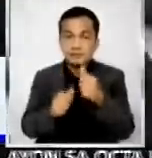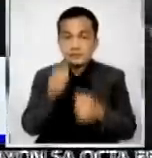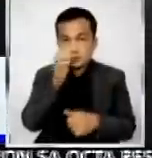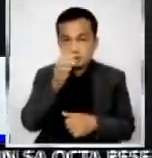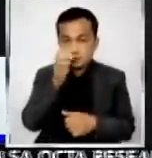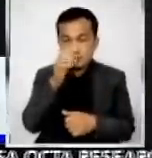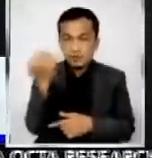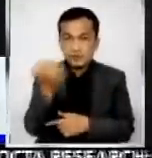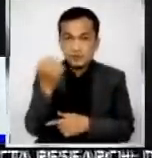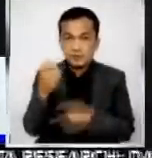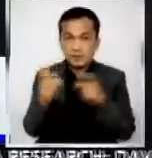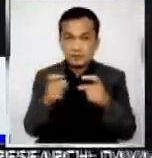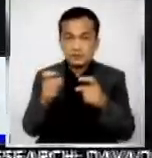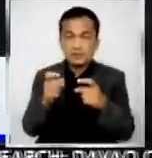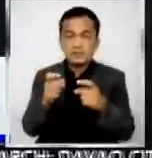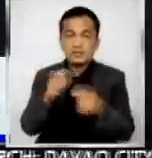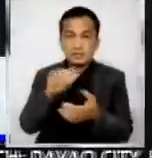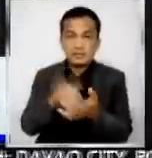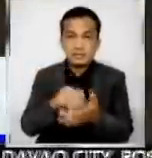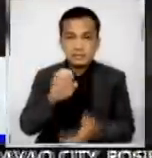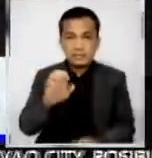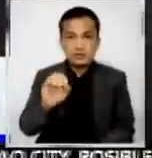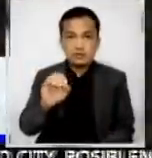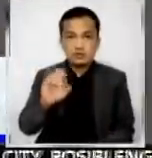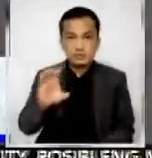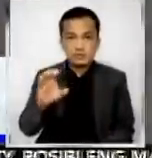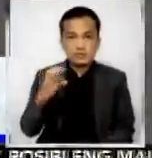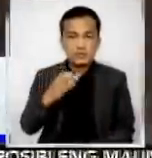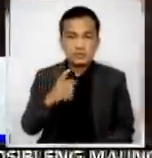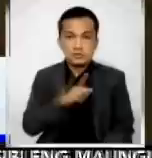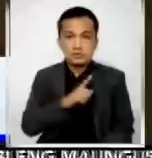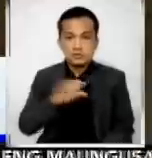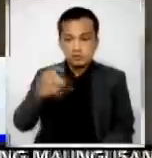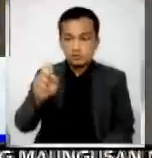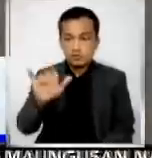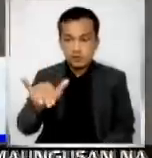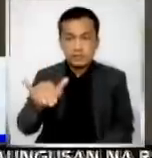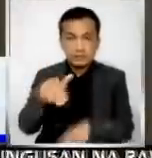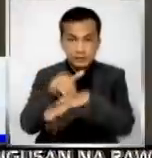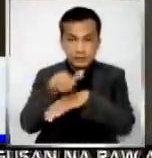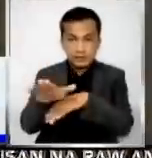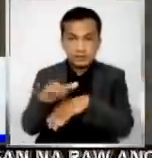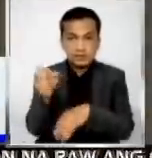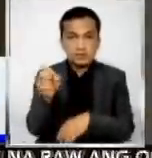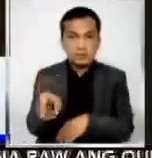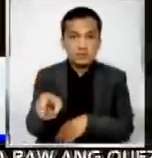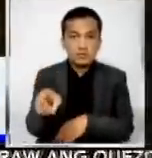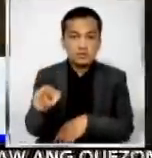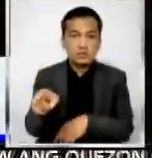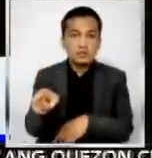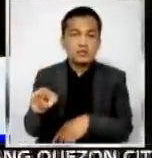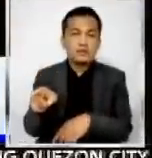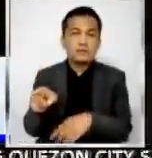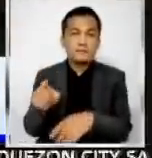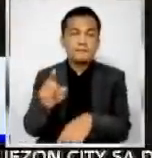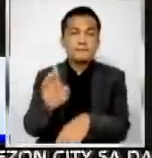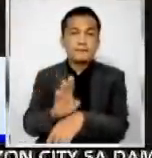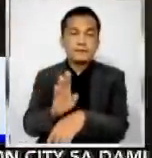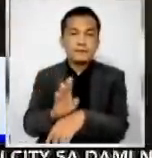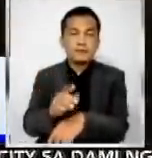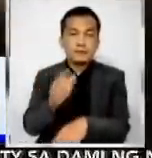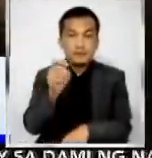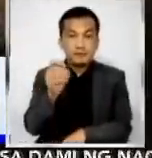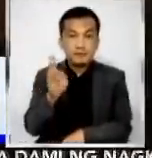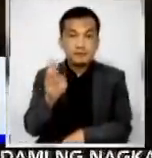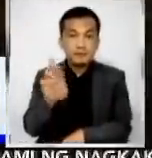o EOC na si Councilor Joel Garganera, pinadala na nila ng show cause order ang naturang establishmento, pati na rin ang ibang stall sa